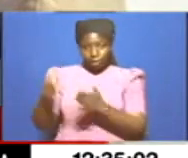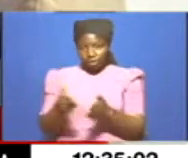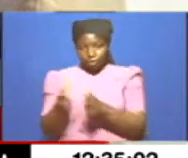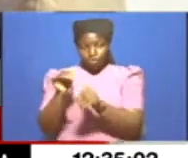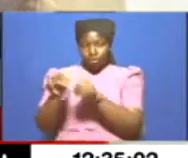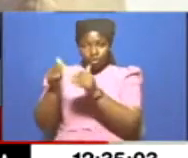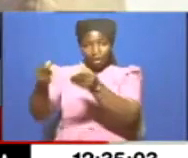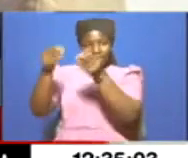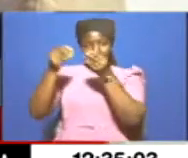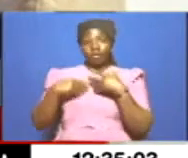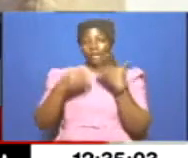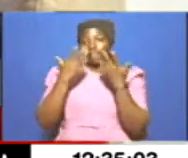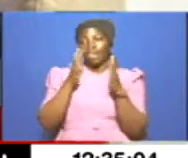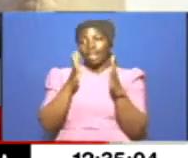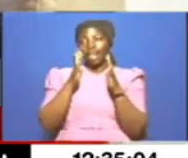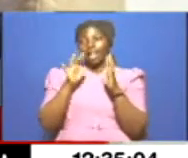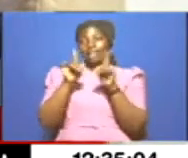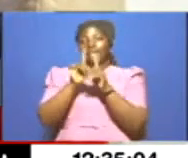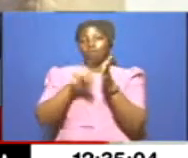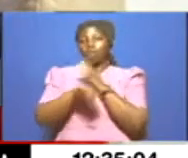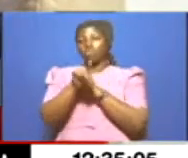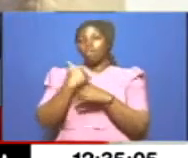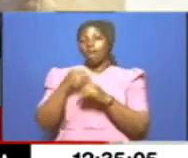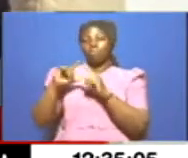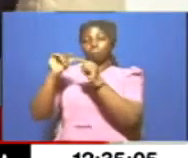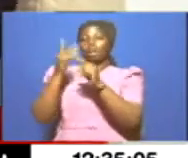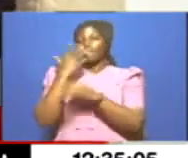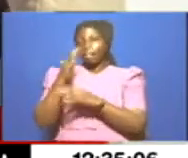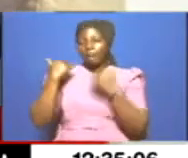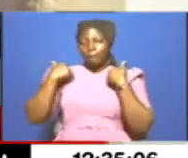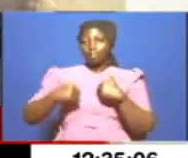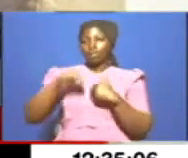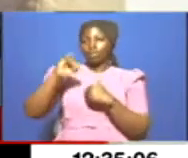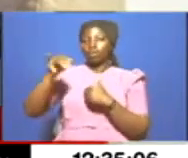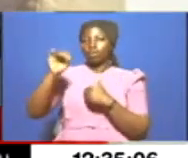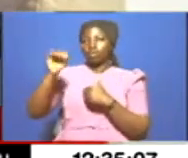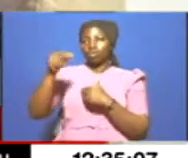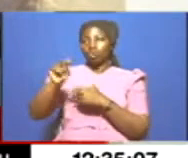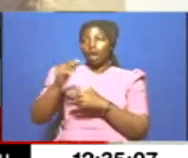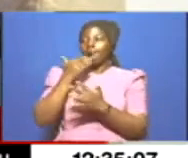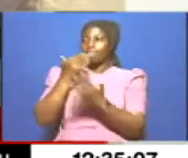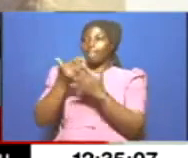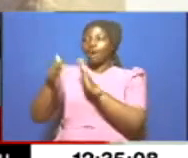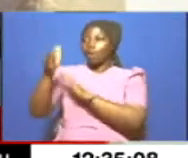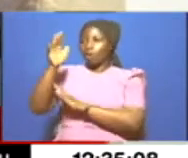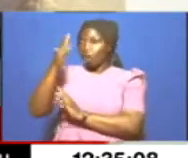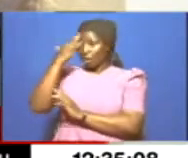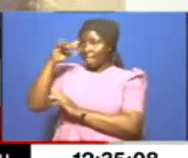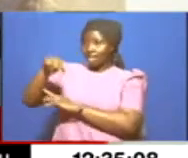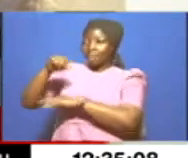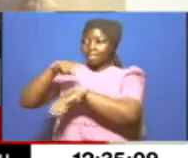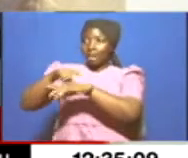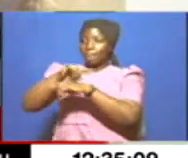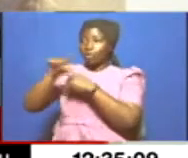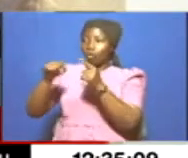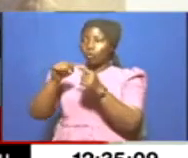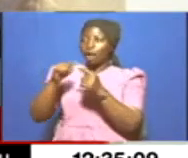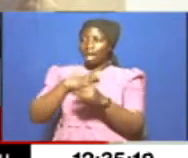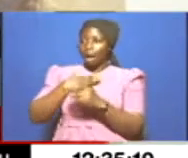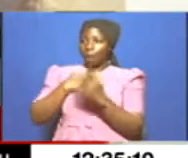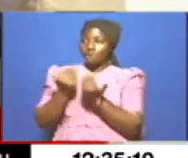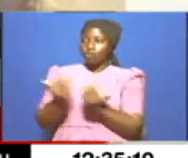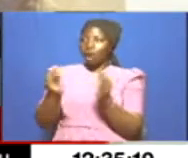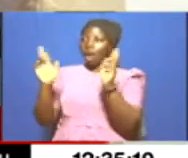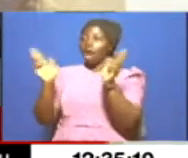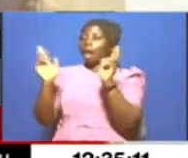tumepewa. Na kama vile umesema, naitwa John Kavitha. Nashukuru Mungu kwa sababu ya wakati huu ambapo watoto wetu tayari